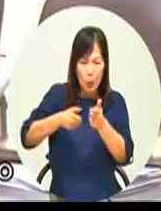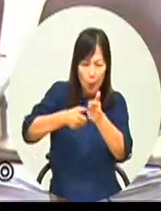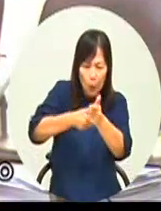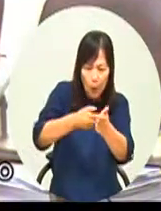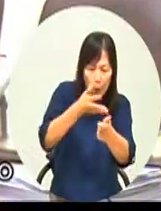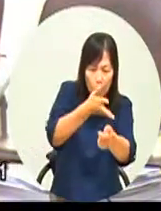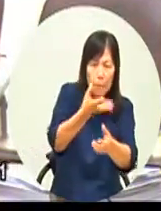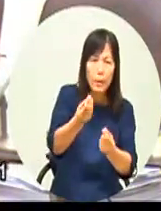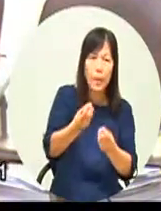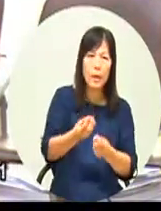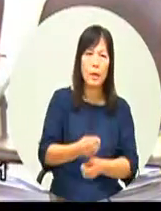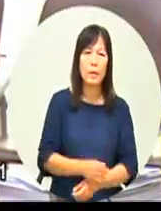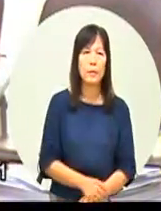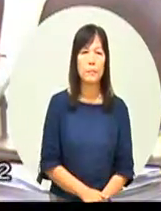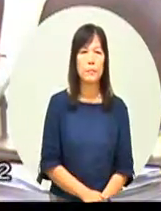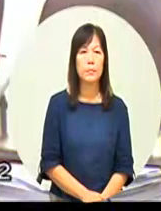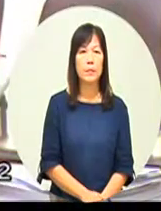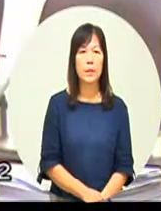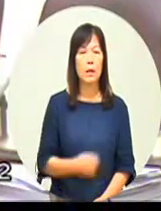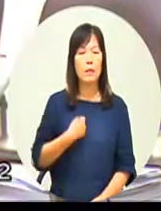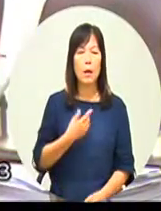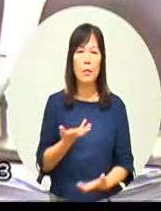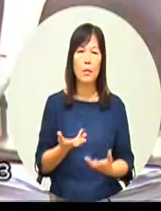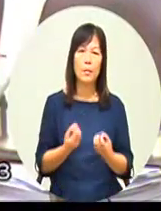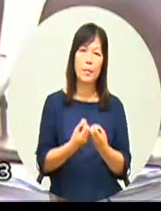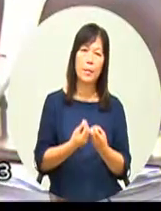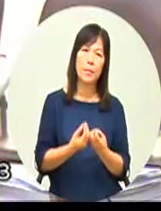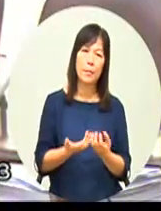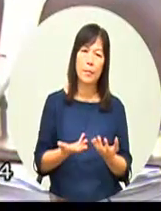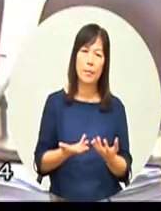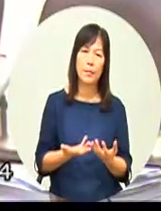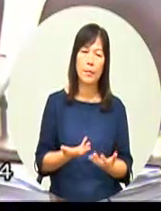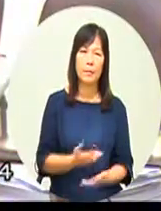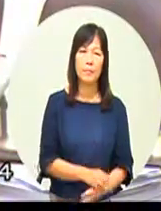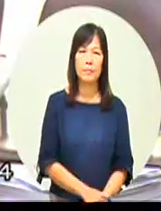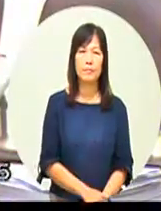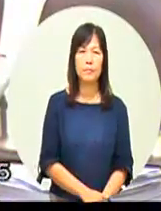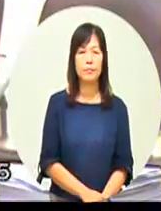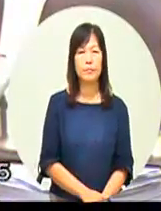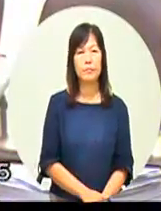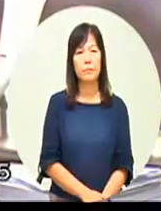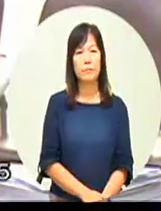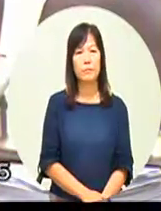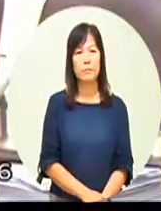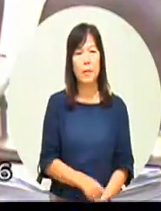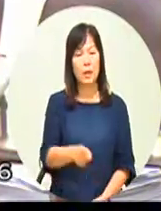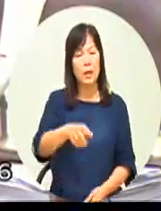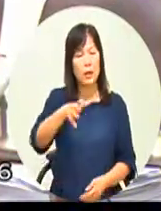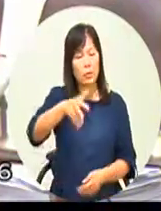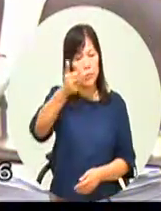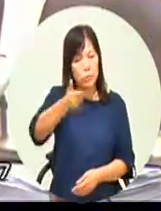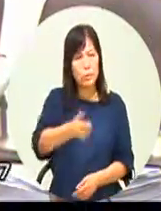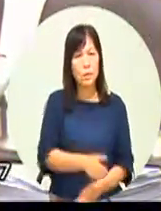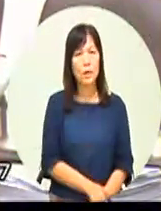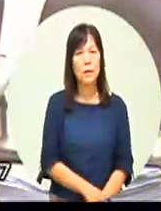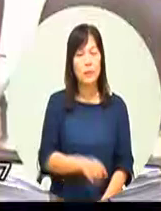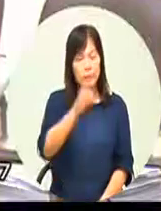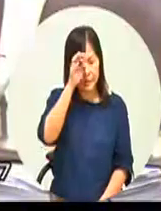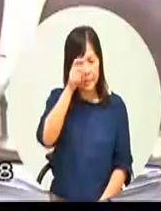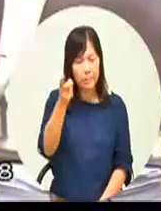啦，那我们来看看这个，好，等你那个局长，你看